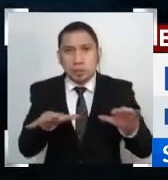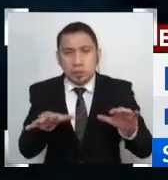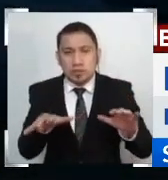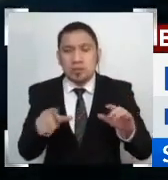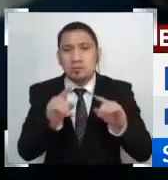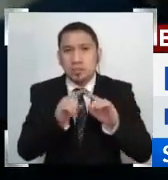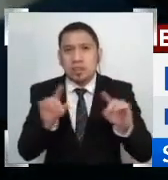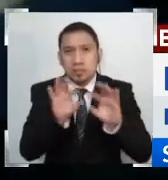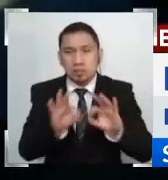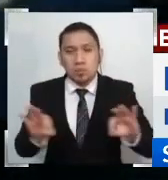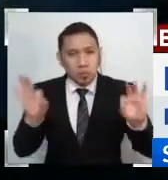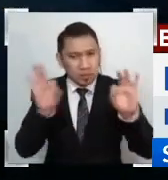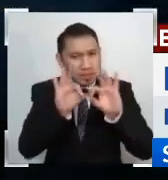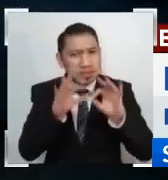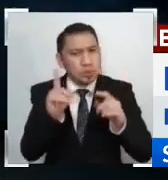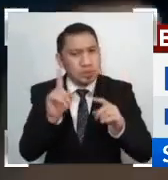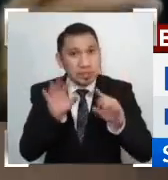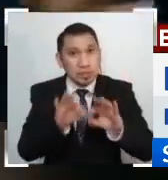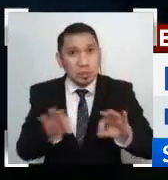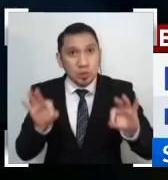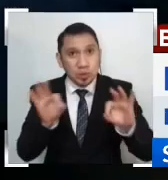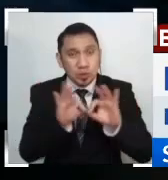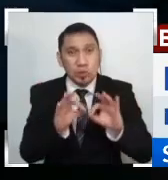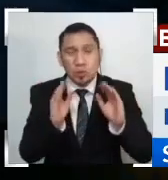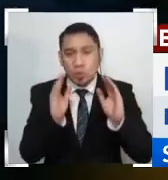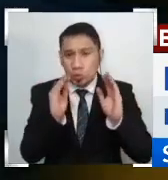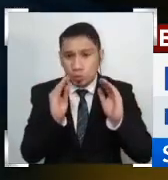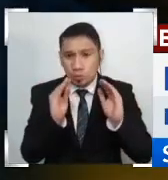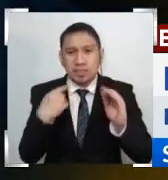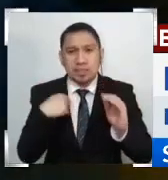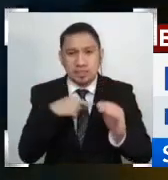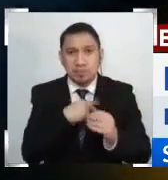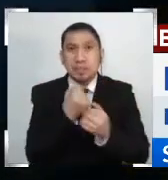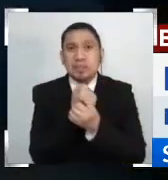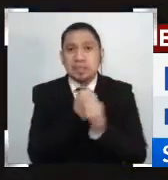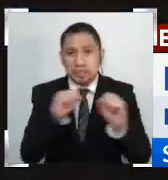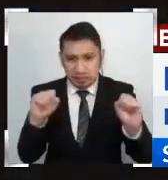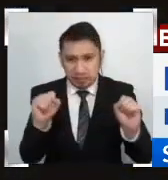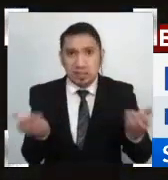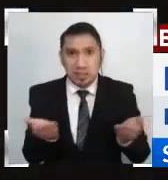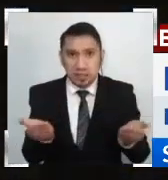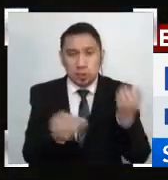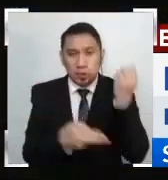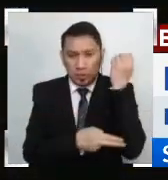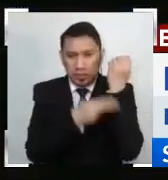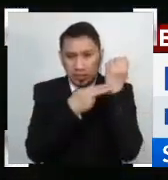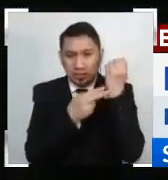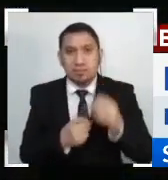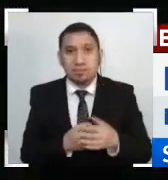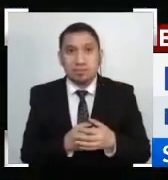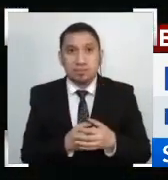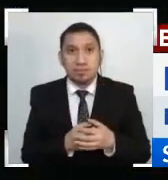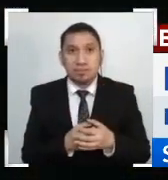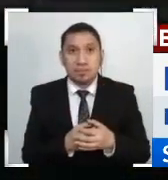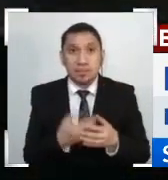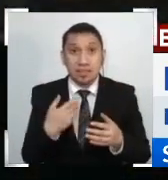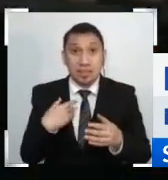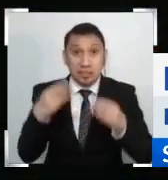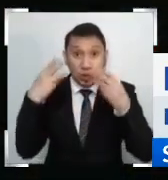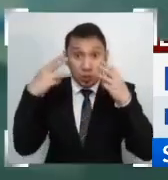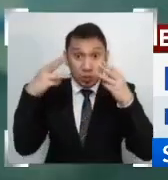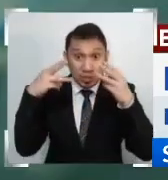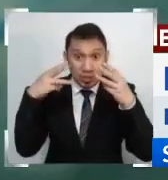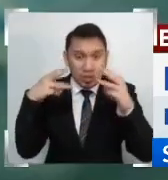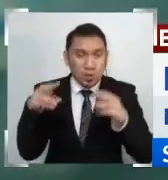ito, sana magpatuloy, ligtas kami lahat dito sa loob ng hotel. Sa mga siwang ng bintana, umipito ang